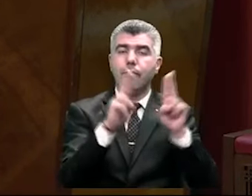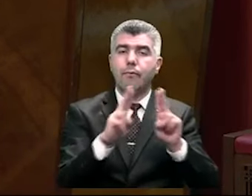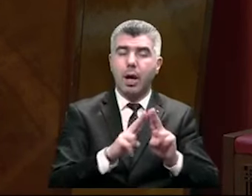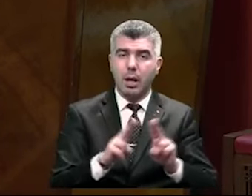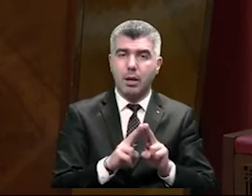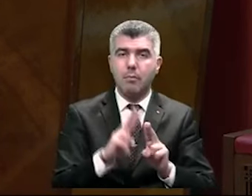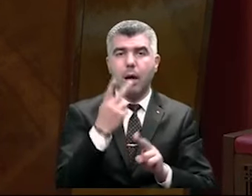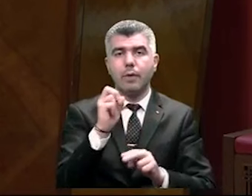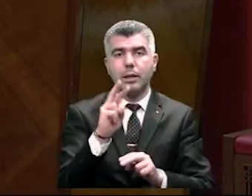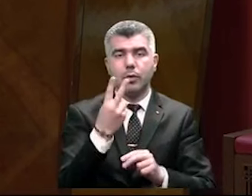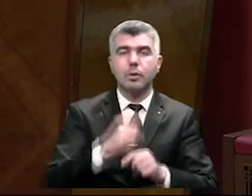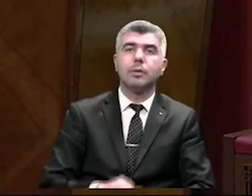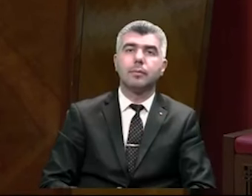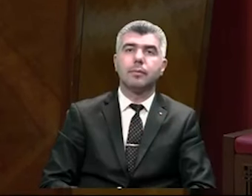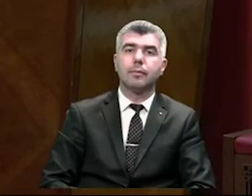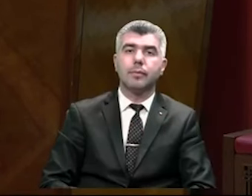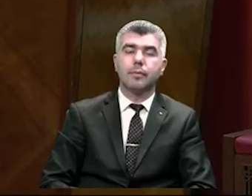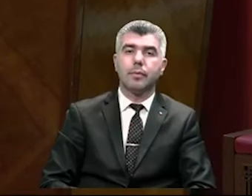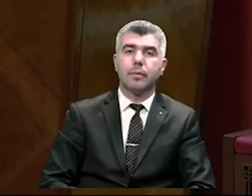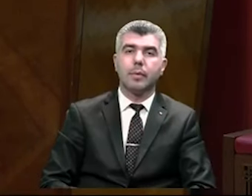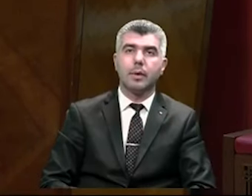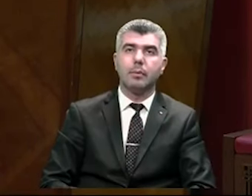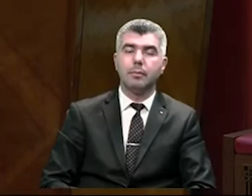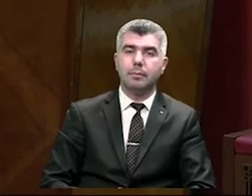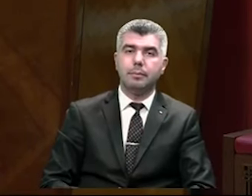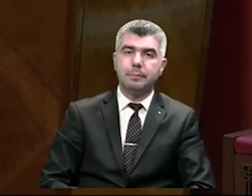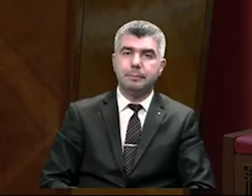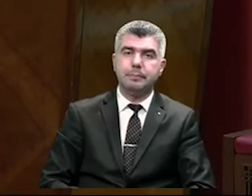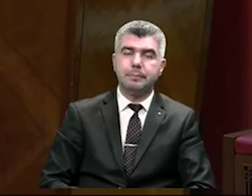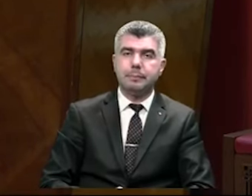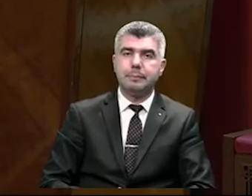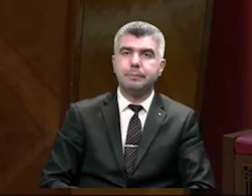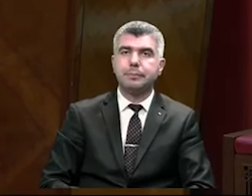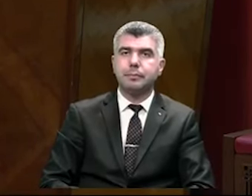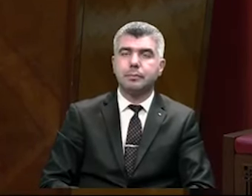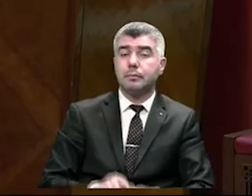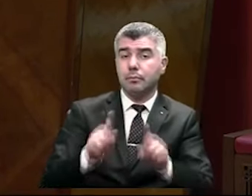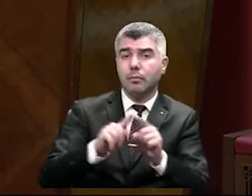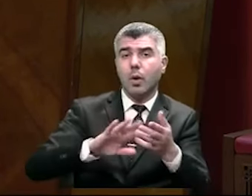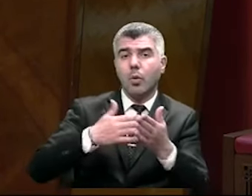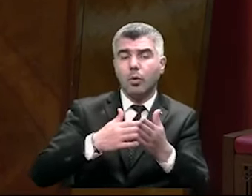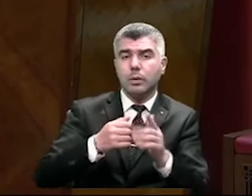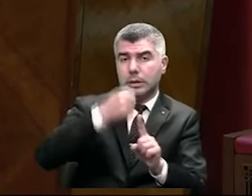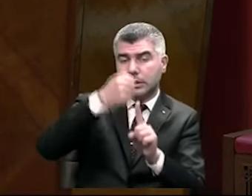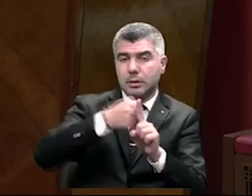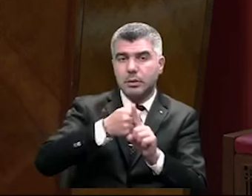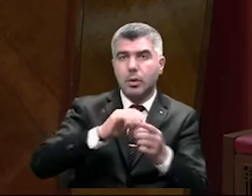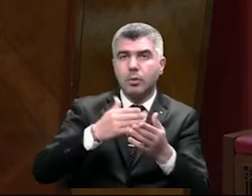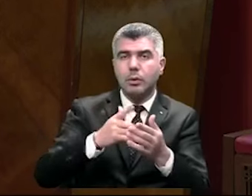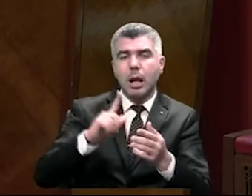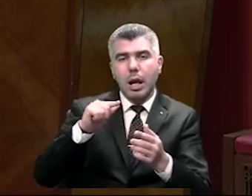سنه 22 ونعرف بانه هذا يعني الانجازات تتنافى مع